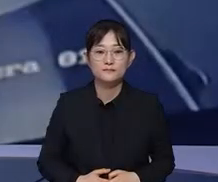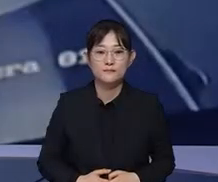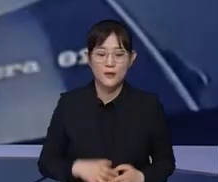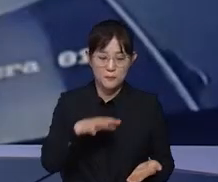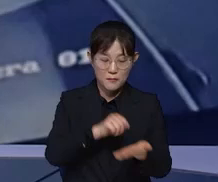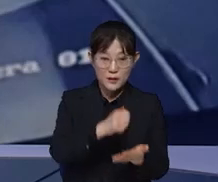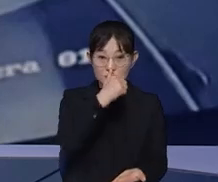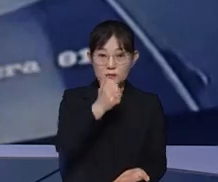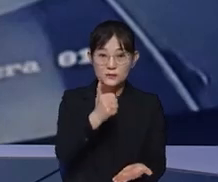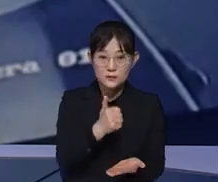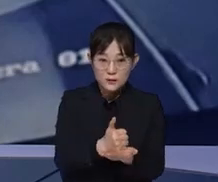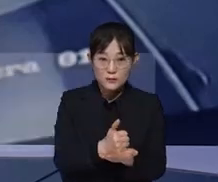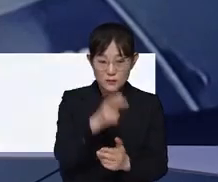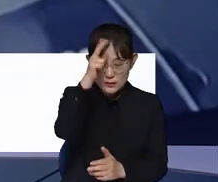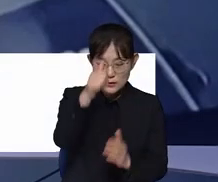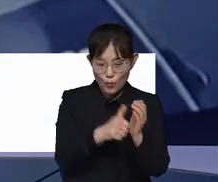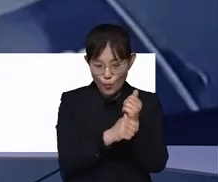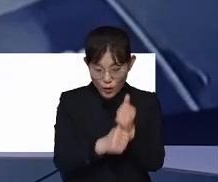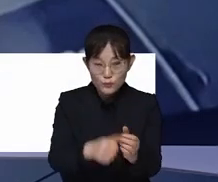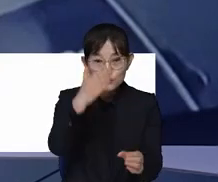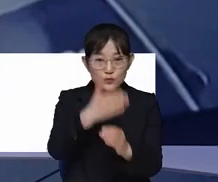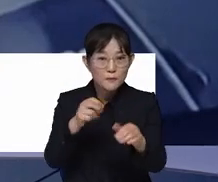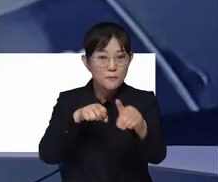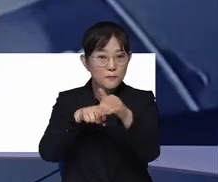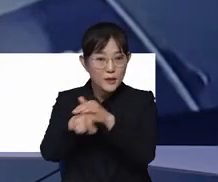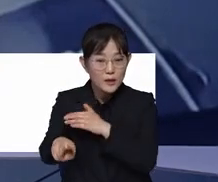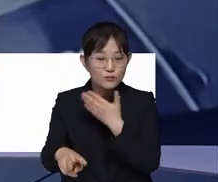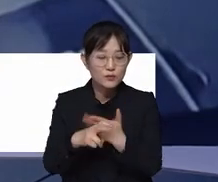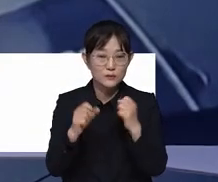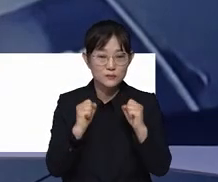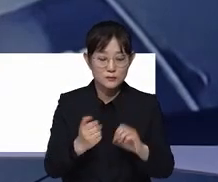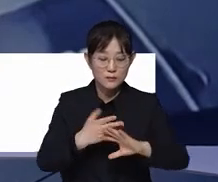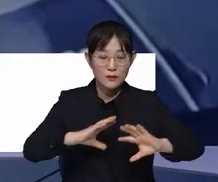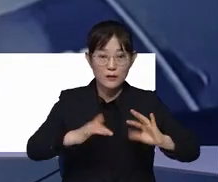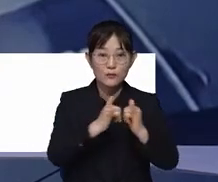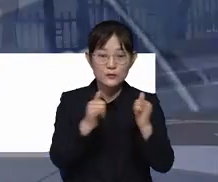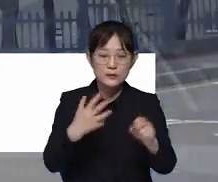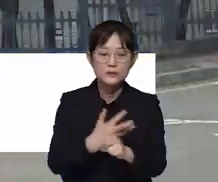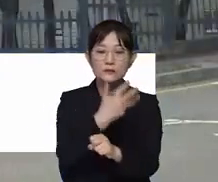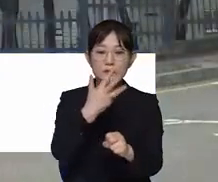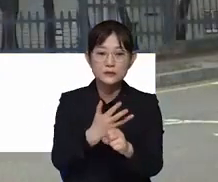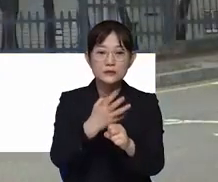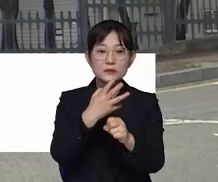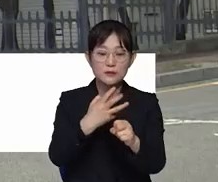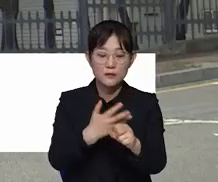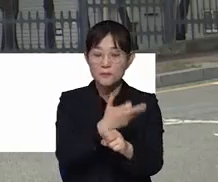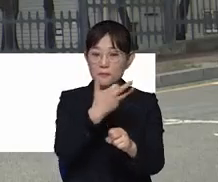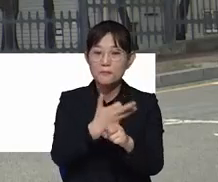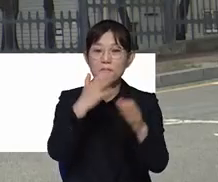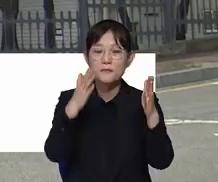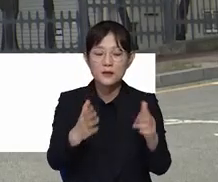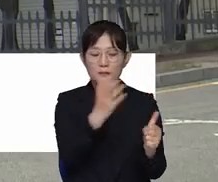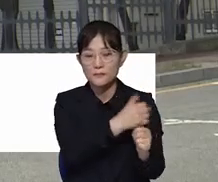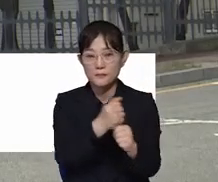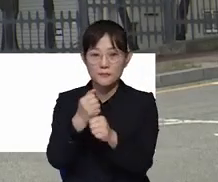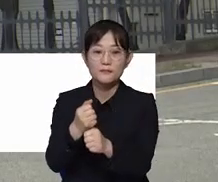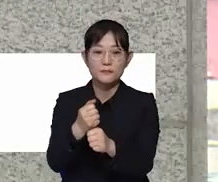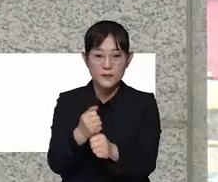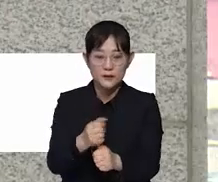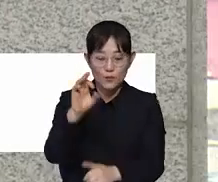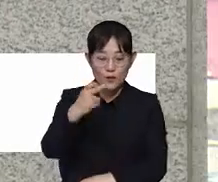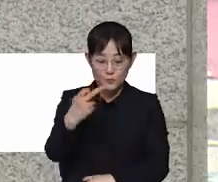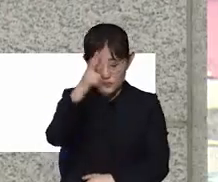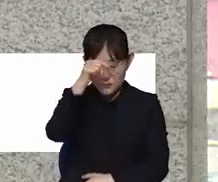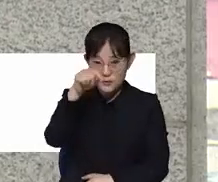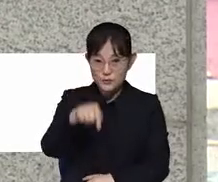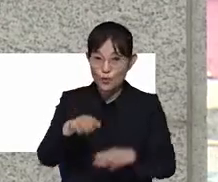도박 혐의로 경찰서로 연행 중 도주한 불법 체류 외국인이 18시간 만에 다시 붙잡혔습니다. 광주